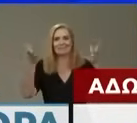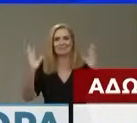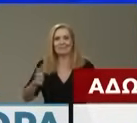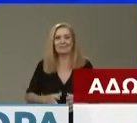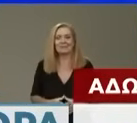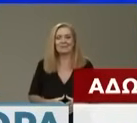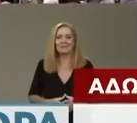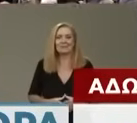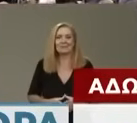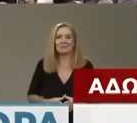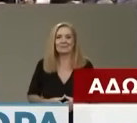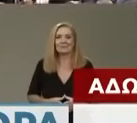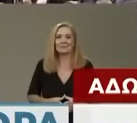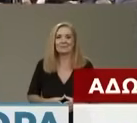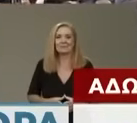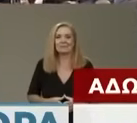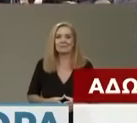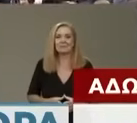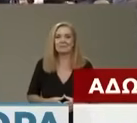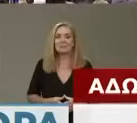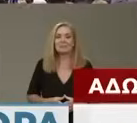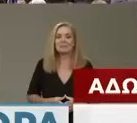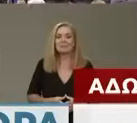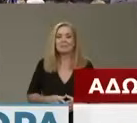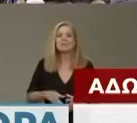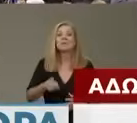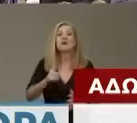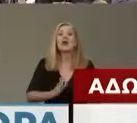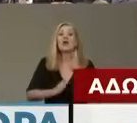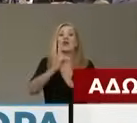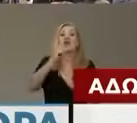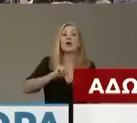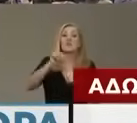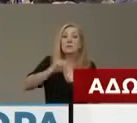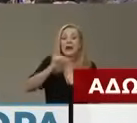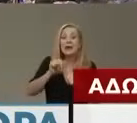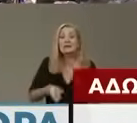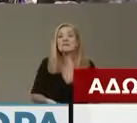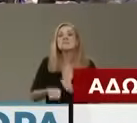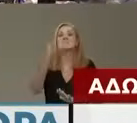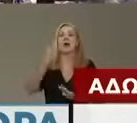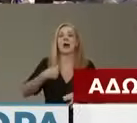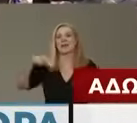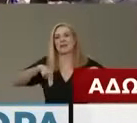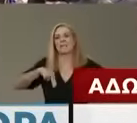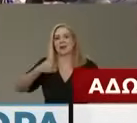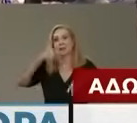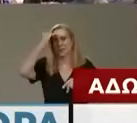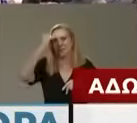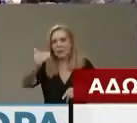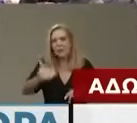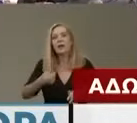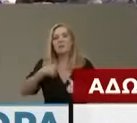η οποία δίνει σοβαρά για πρώτη φορά κίνητρα για τις άγονες περιοχές, για τα περιφερειακά νοσοκομεία, για την προσέλκυση γιατρών. Και το τρίτο είναι η